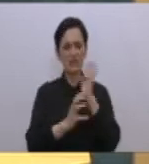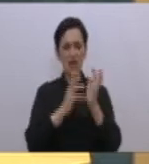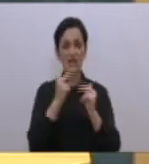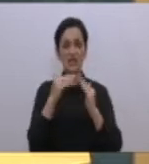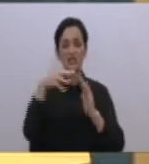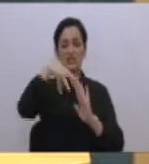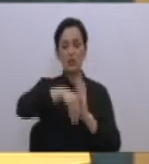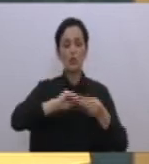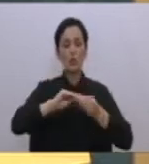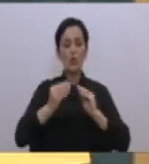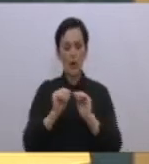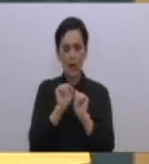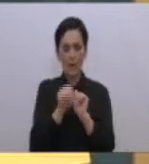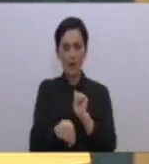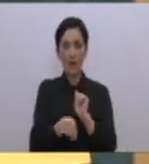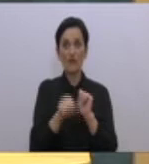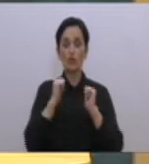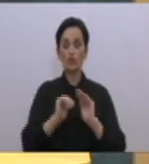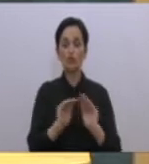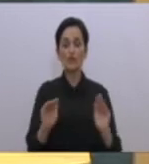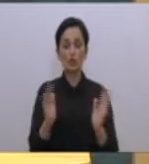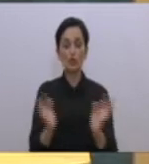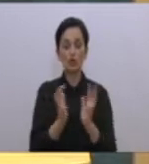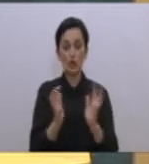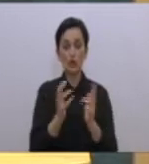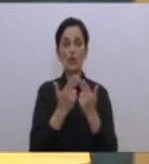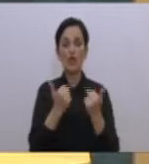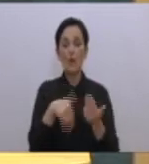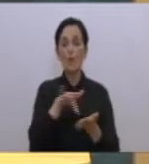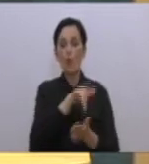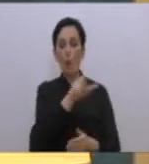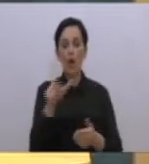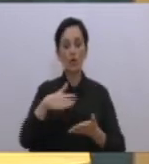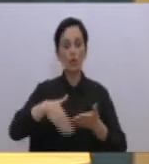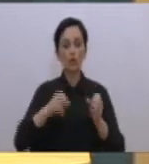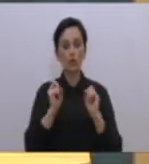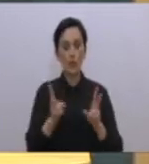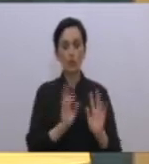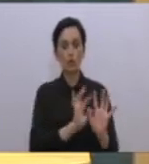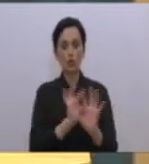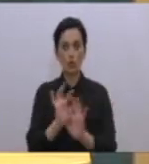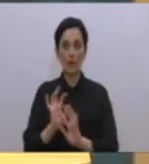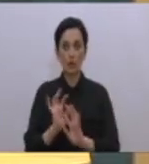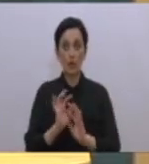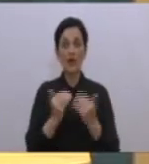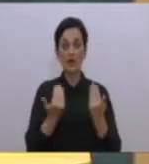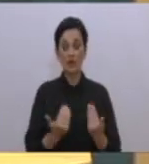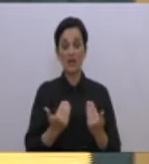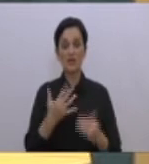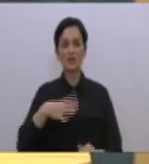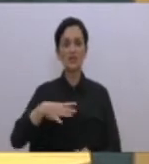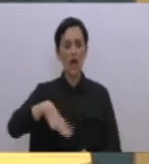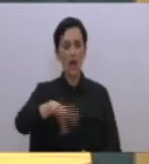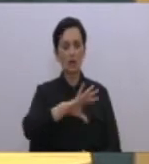საშინაო გამოწვევებთან გამკლავება, მშვიდობის შენარჩუნება და მოქალაქეთა უსაფრთხოების უზრუნველყოფა. Დღეს